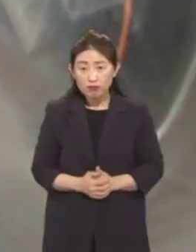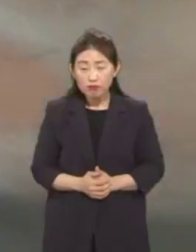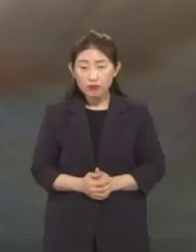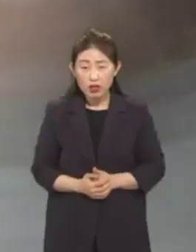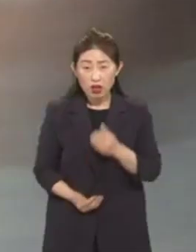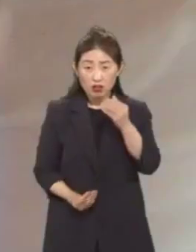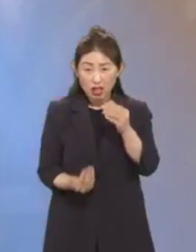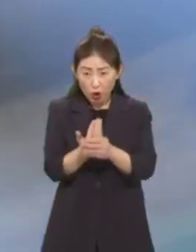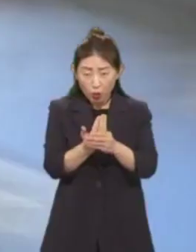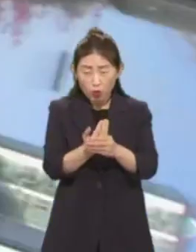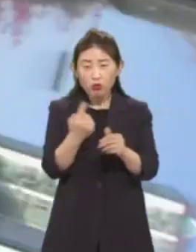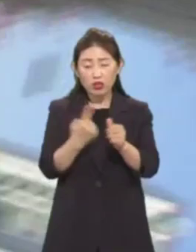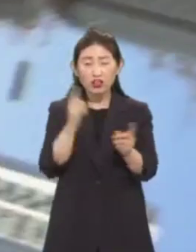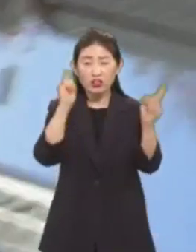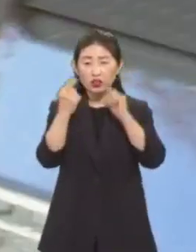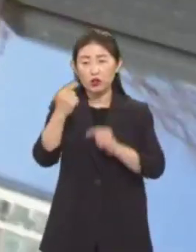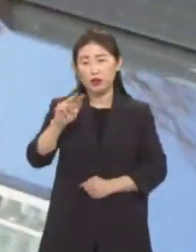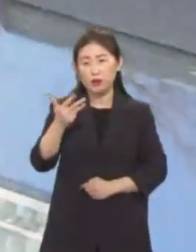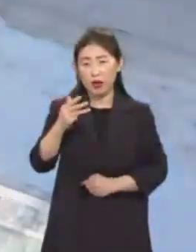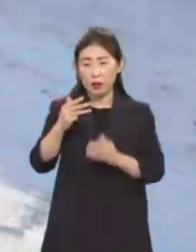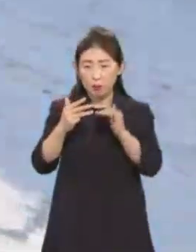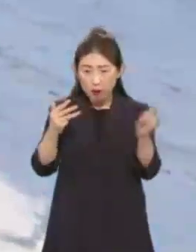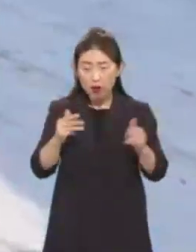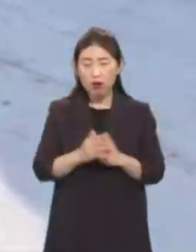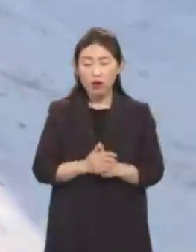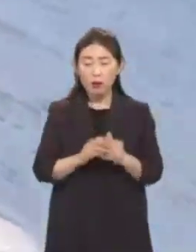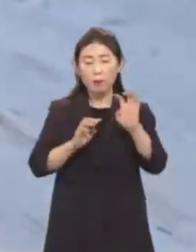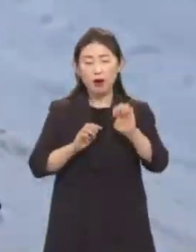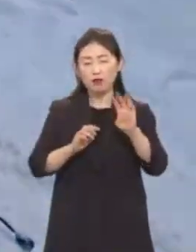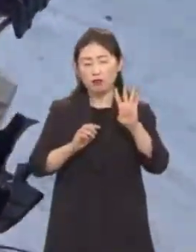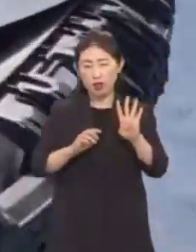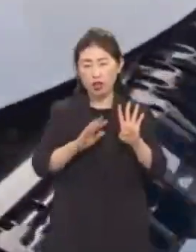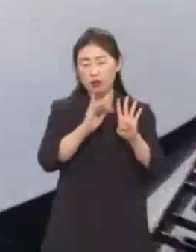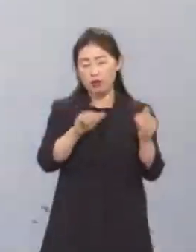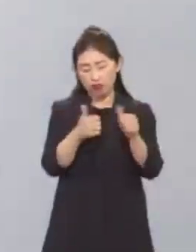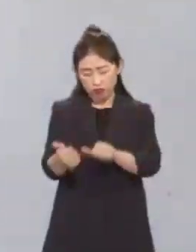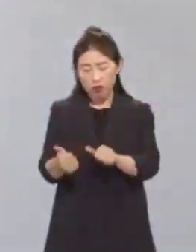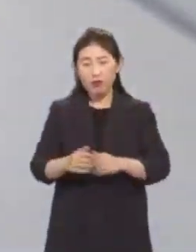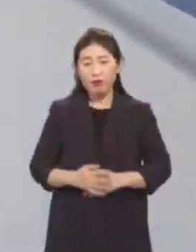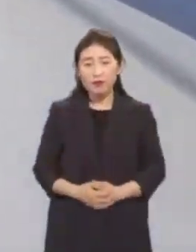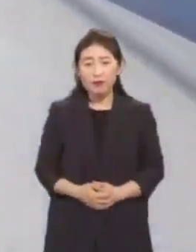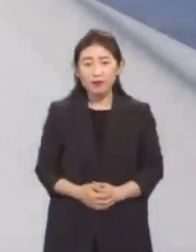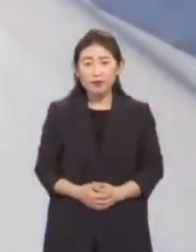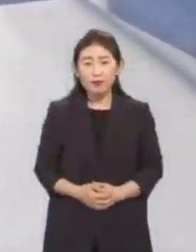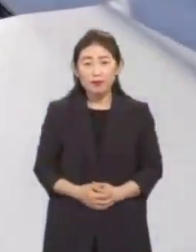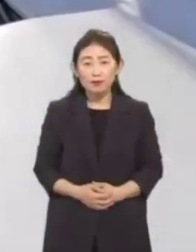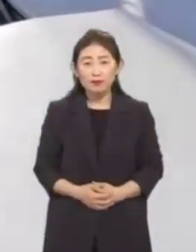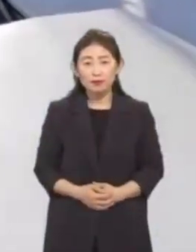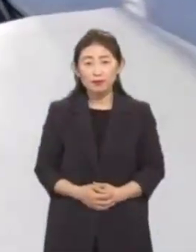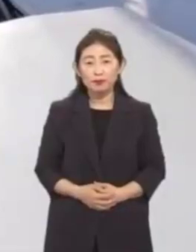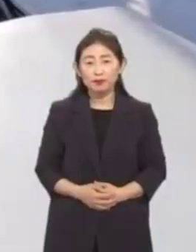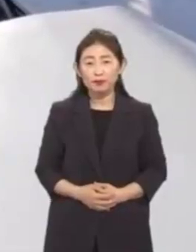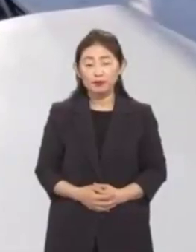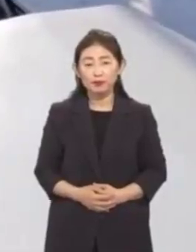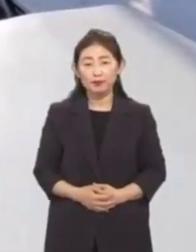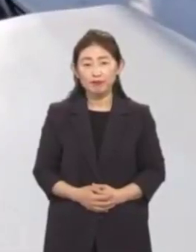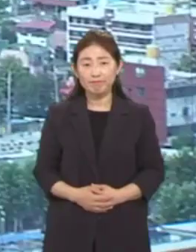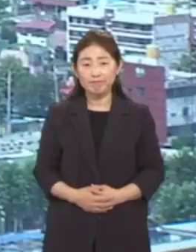사고로 1,800여 명이 다치고 44명이 영영 집으로 돌아오지 못했습니다. TJB 양정진입니다.